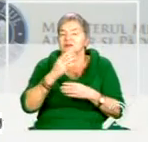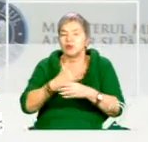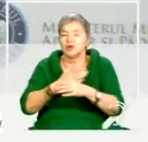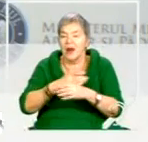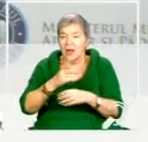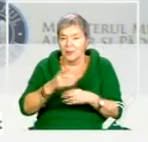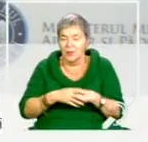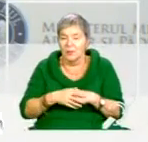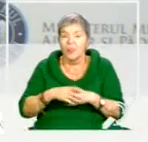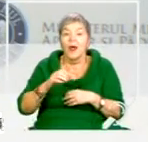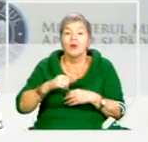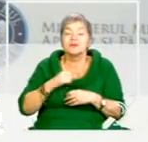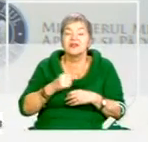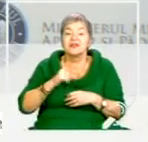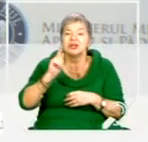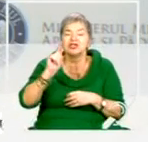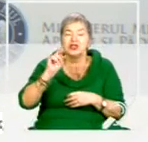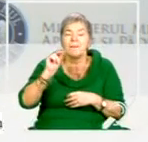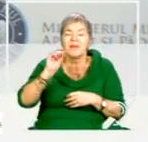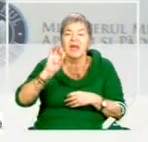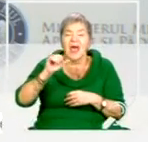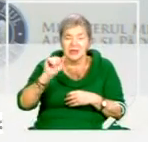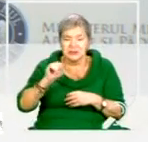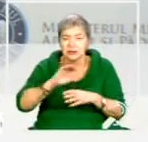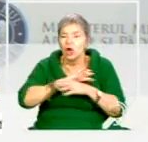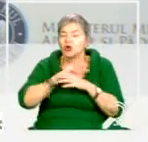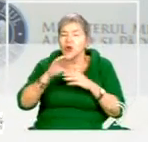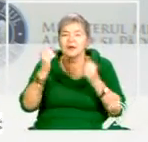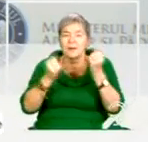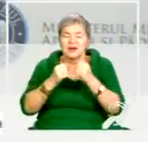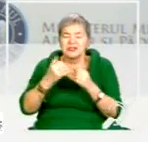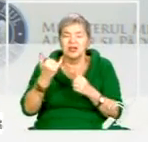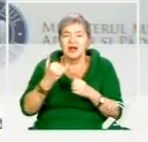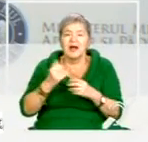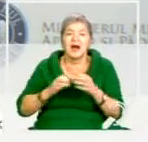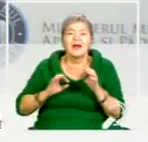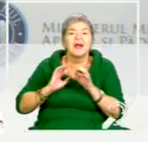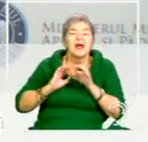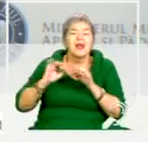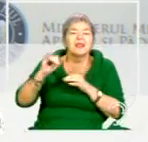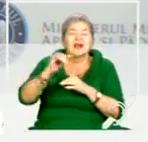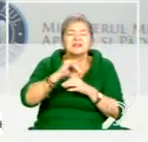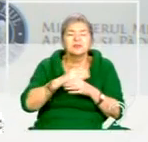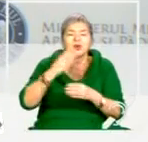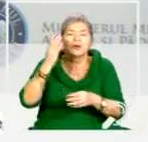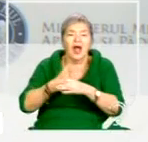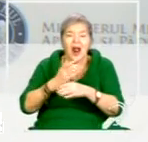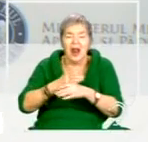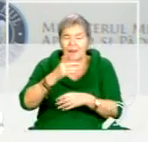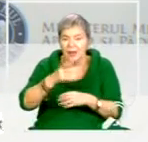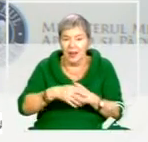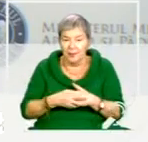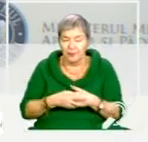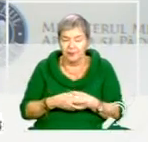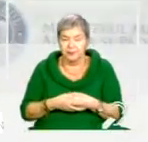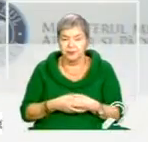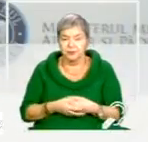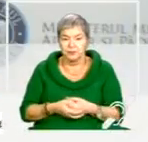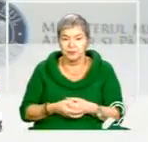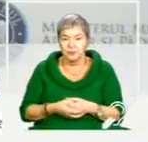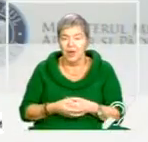Vom avea GPS pe toate mașinile care transportă masă lemnoasă în